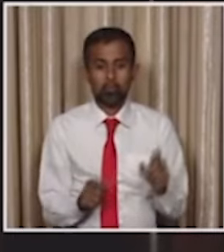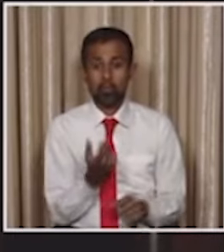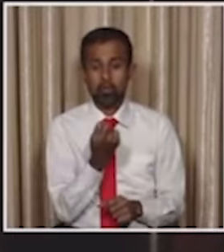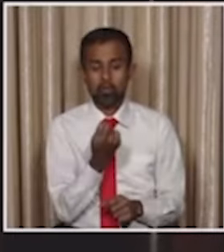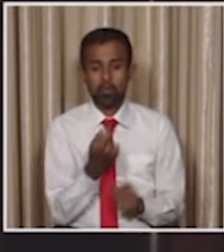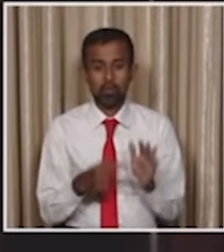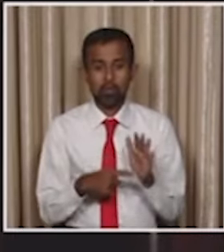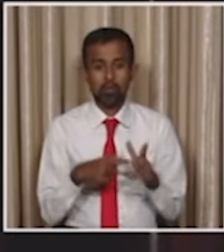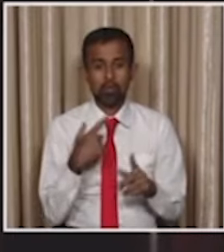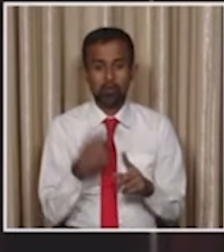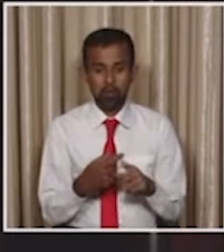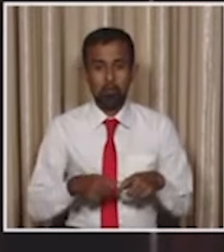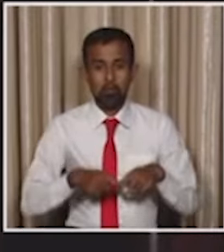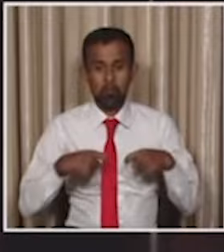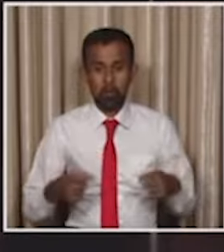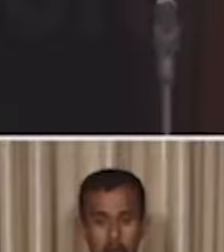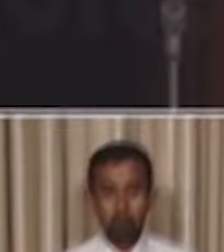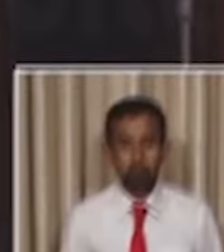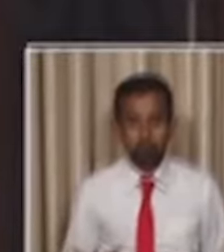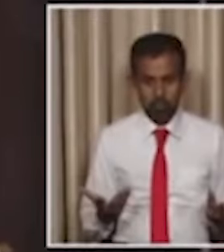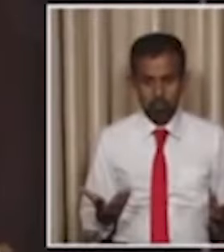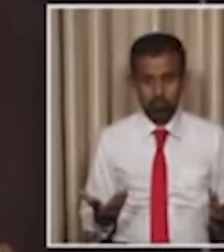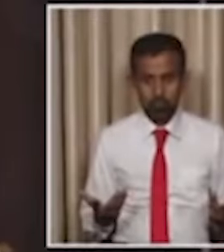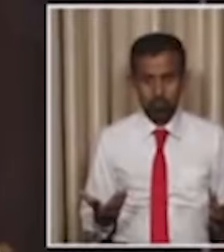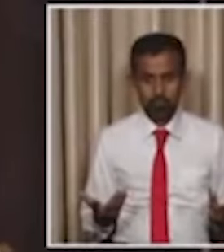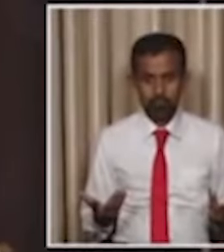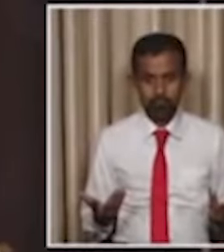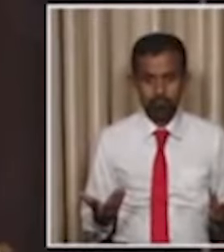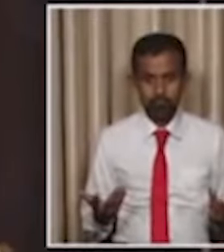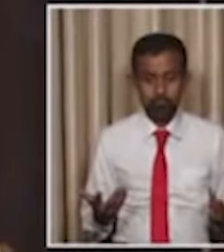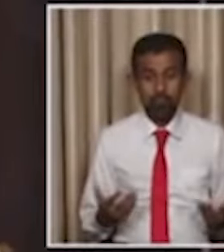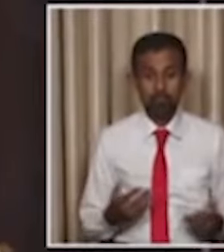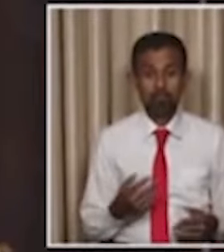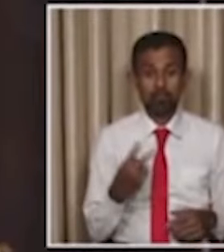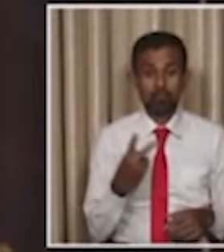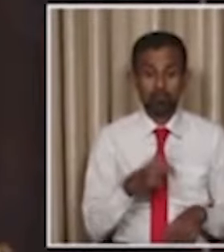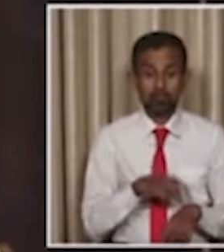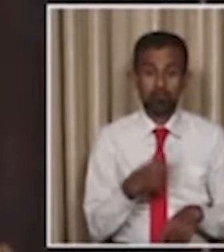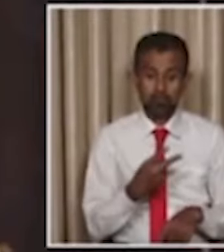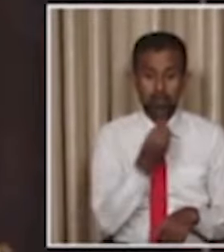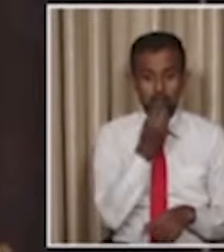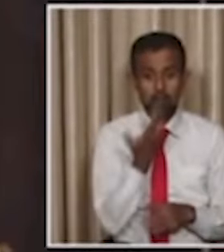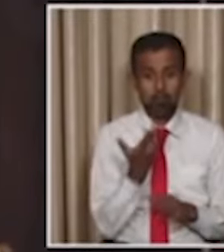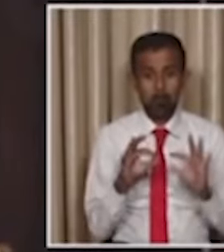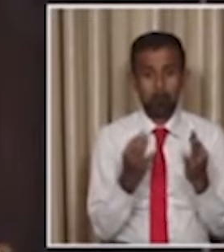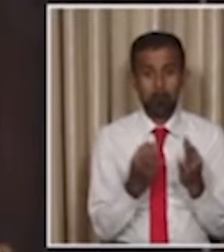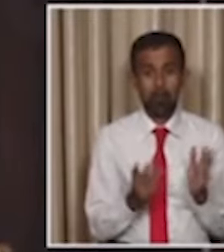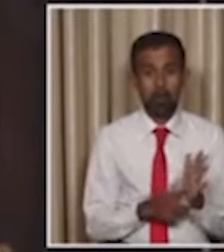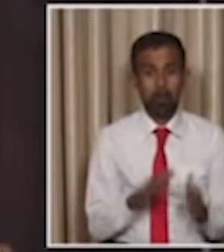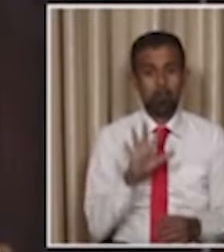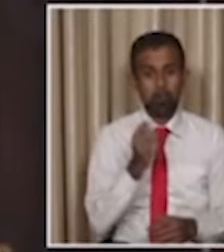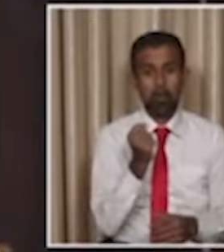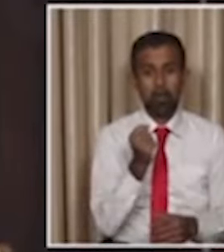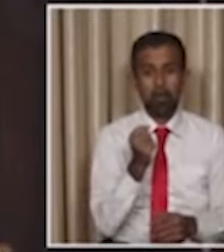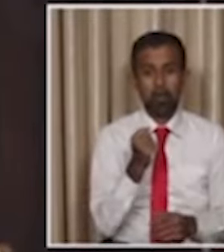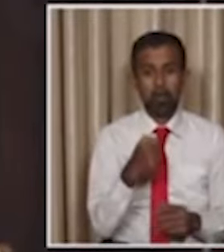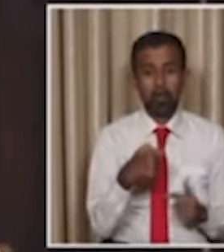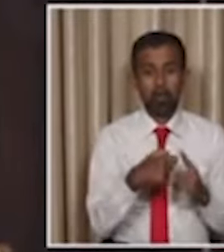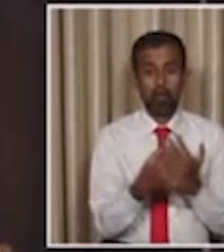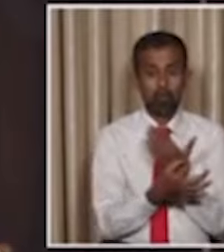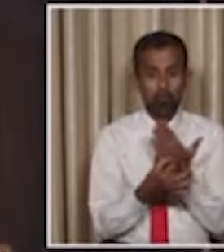බදු මුදල් ඔම මෙහෙම වියදම් කරන්න දෙන්න බෑ. අපි කියනවා අද දෙවේලක් කණ්ඩ බැරි පවුල් ඉන්නවා ලක්ෂ 50ක් කොකේන්